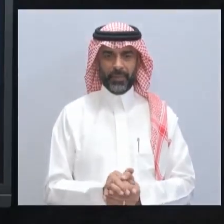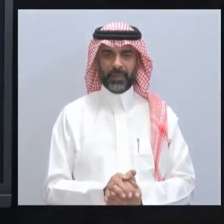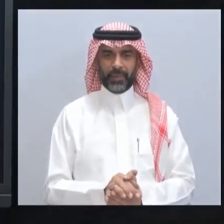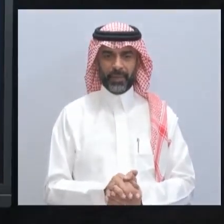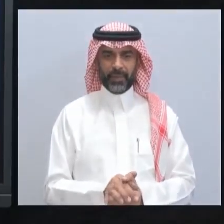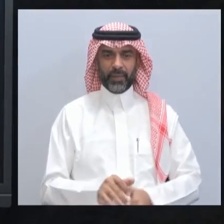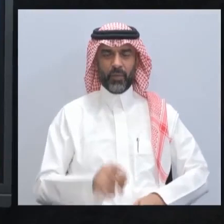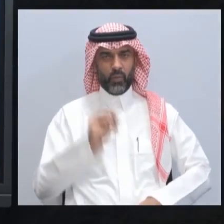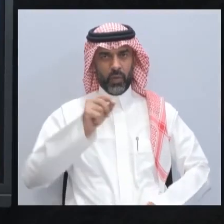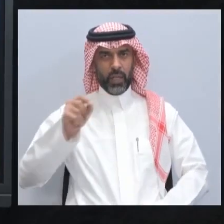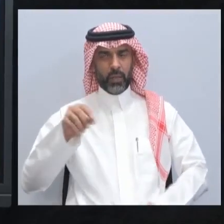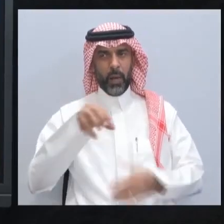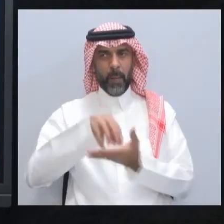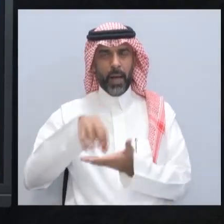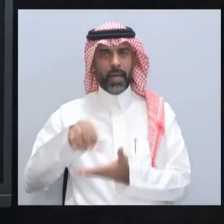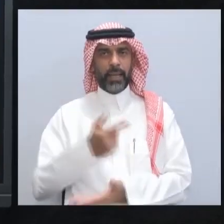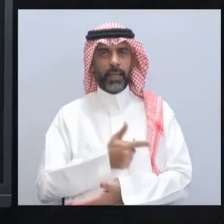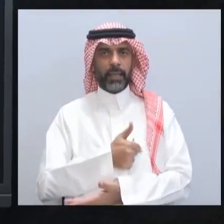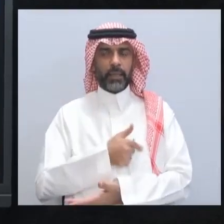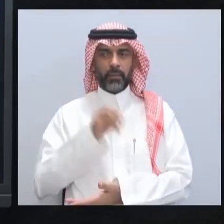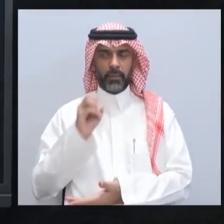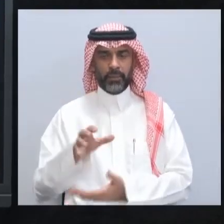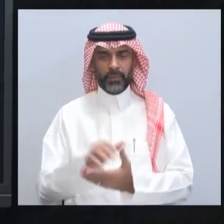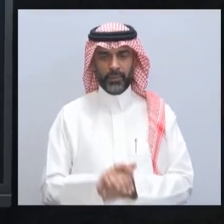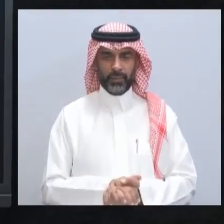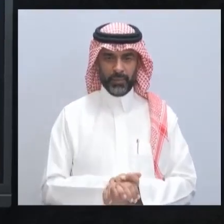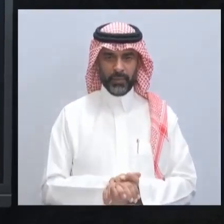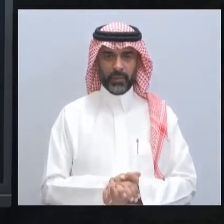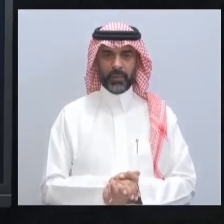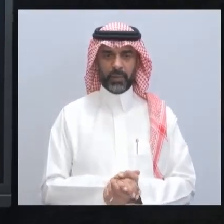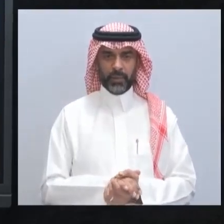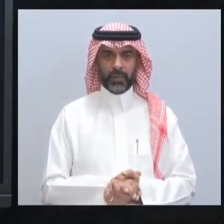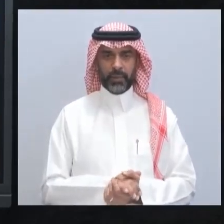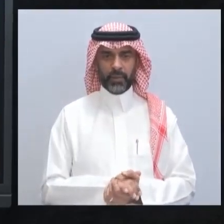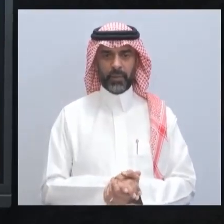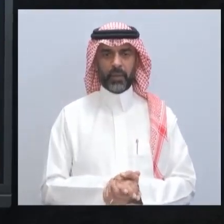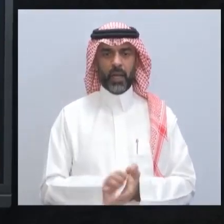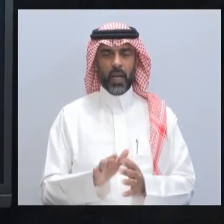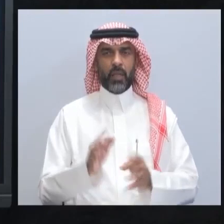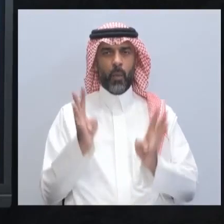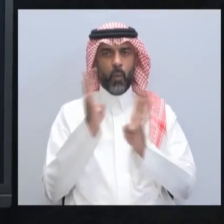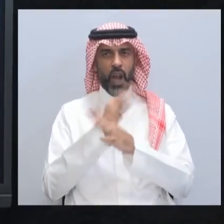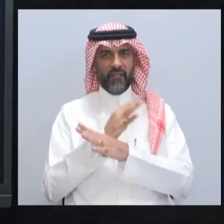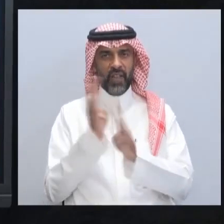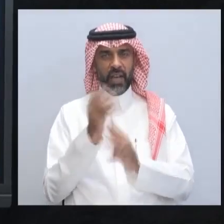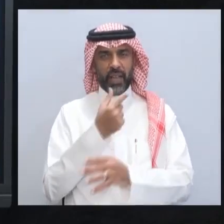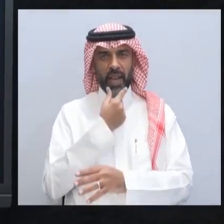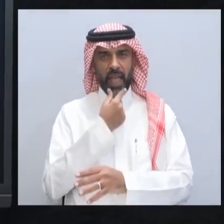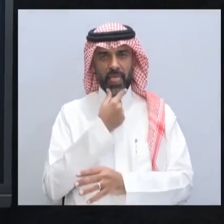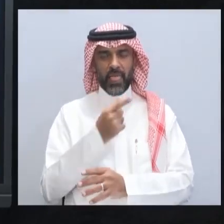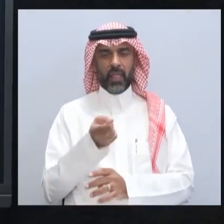ونكتب فيها مره المصمك ثم نسحبها مره اخرى ونضيف رياض او بوليفارد رياض